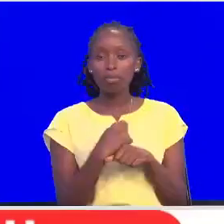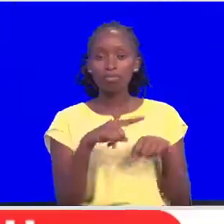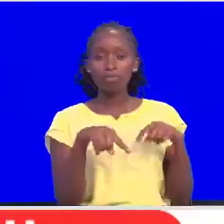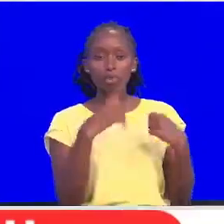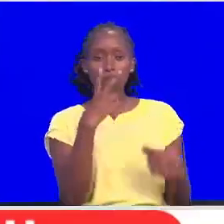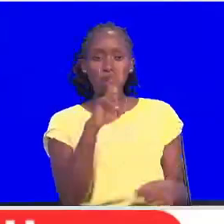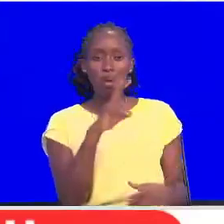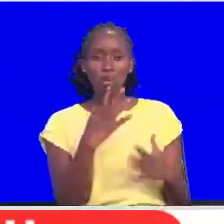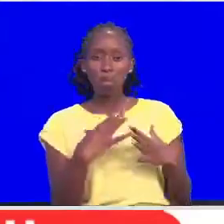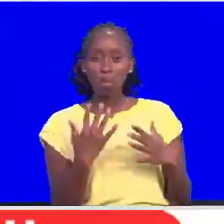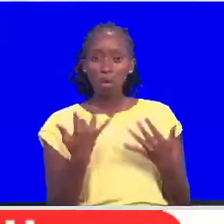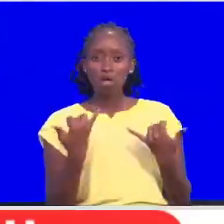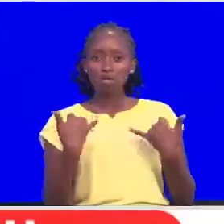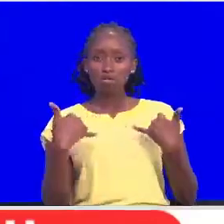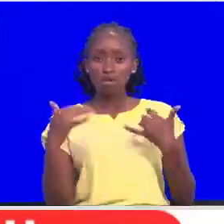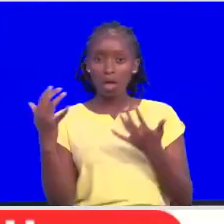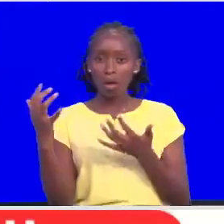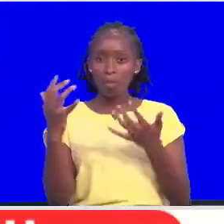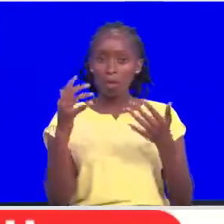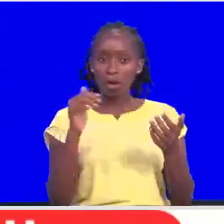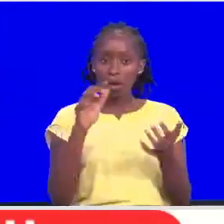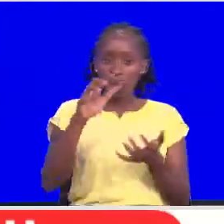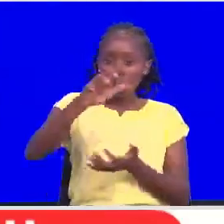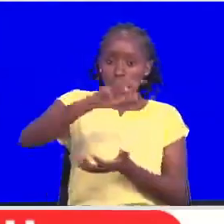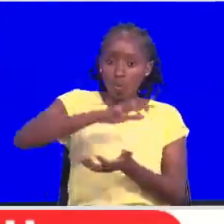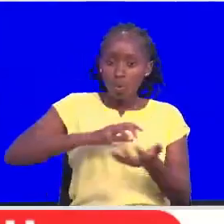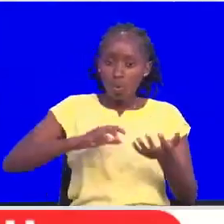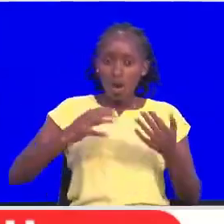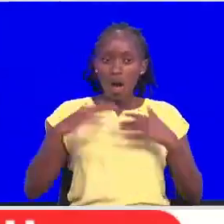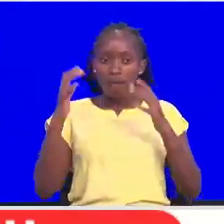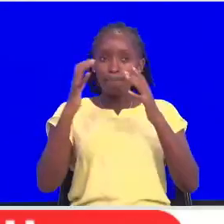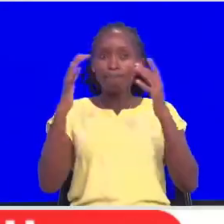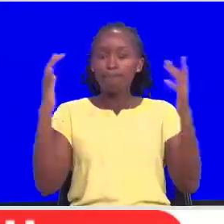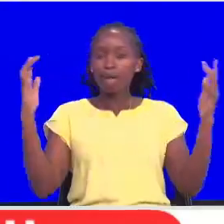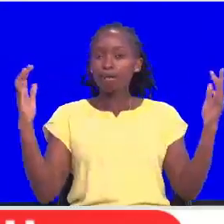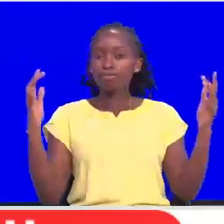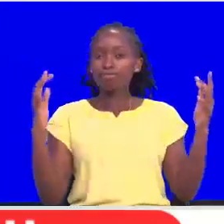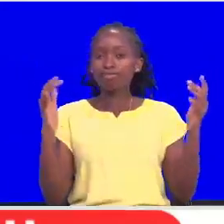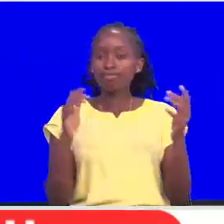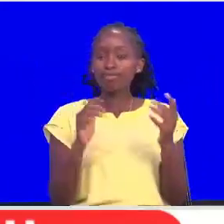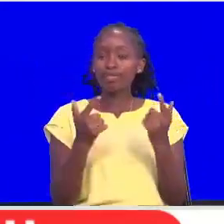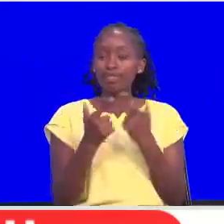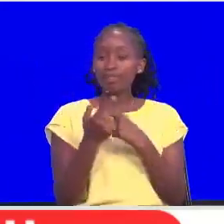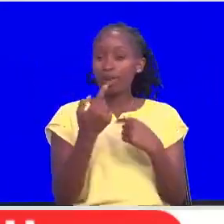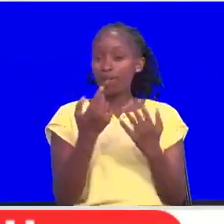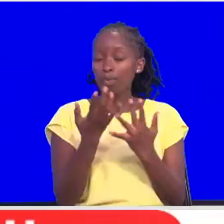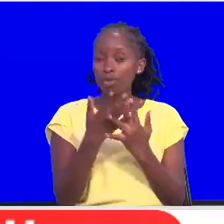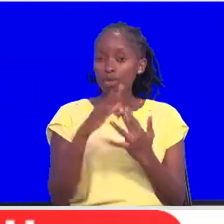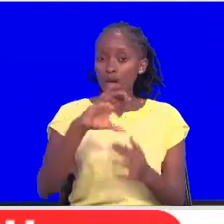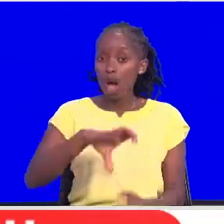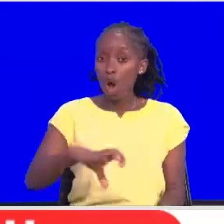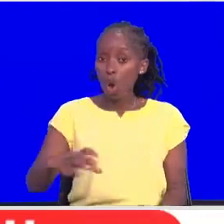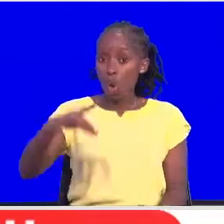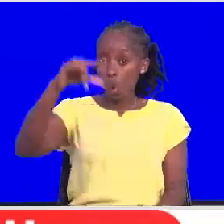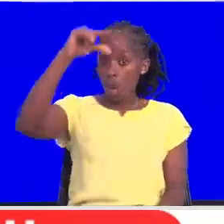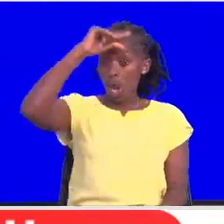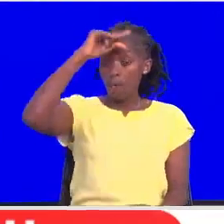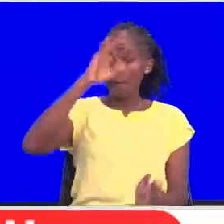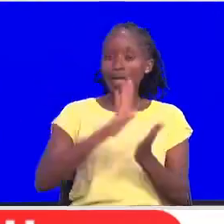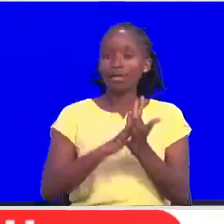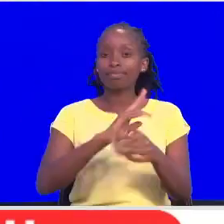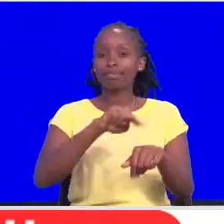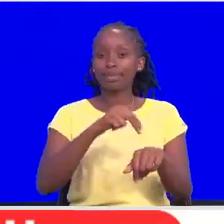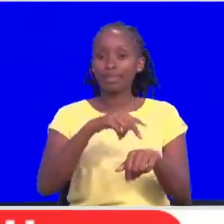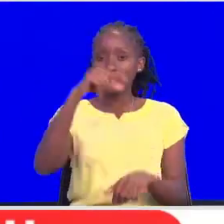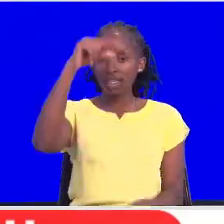confusion. There is a very big difference between county government na national government. County government